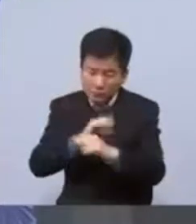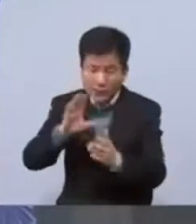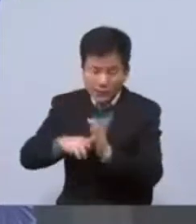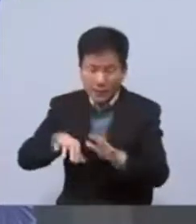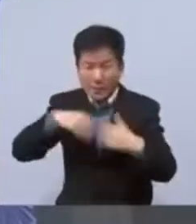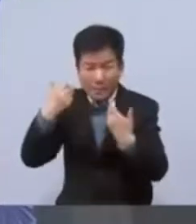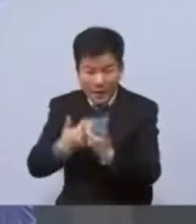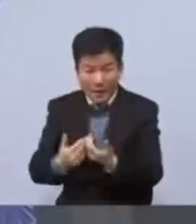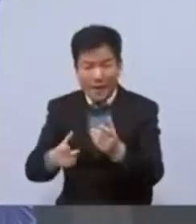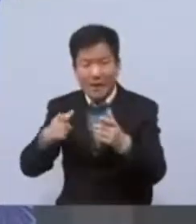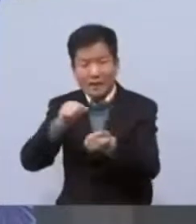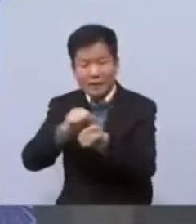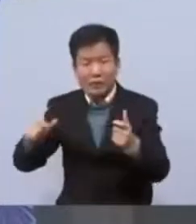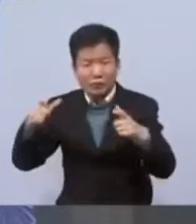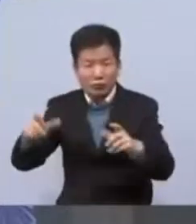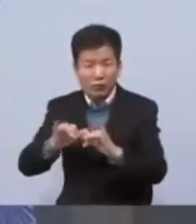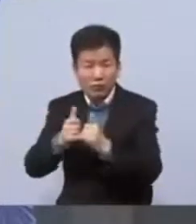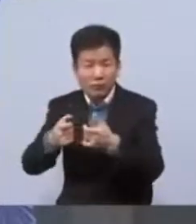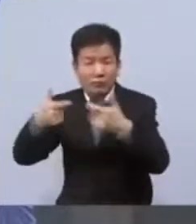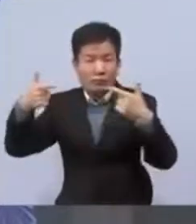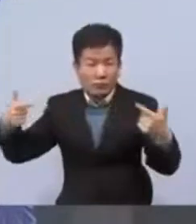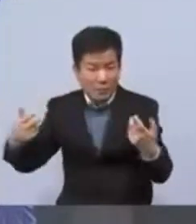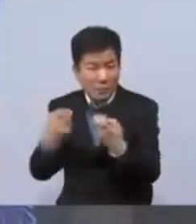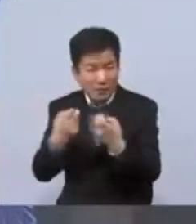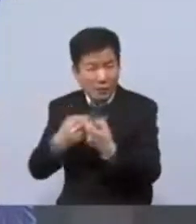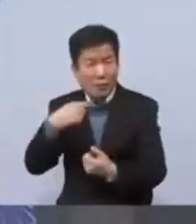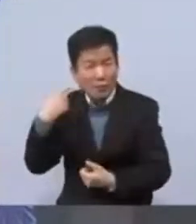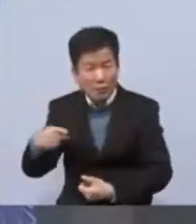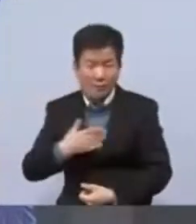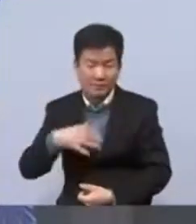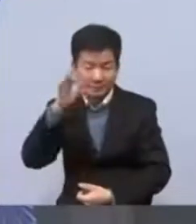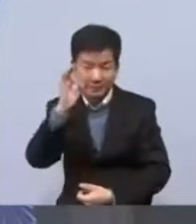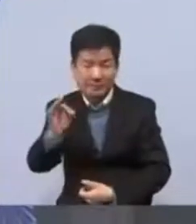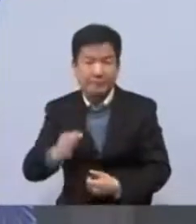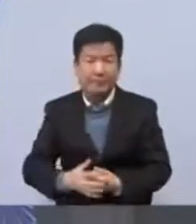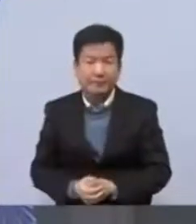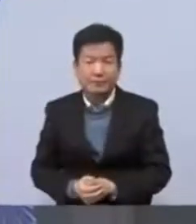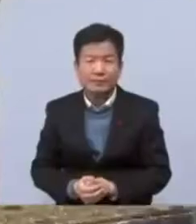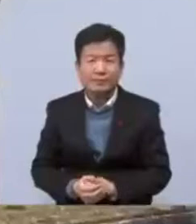진천군 의 인구증가 비결을 하면 9 기자가 보도합니다